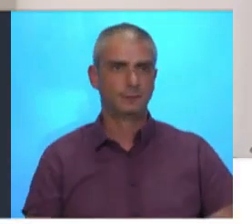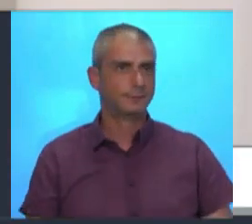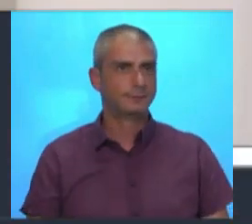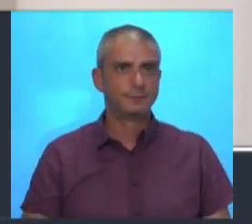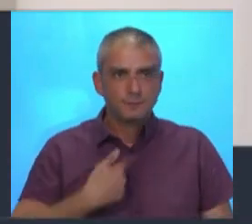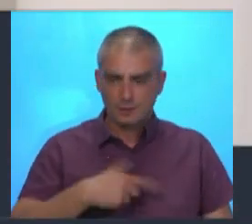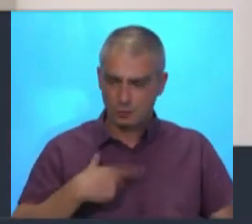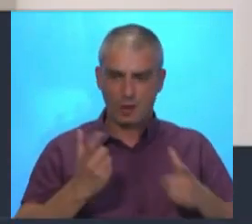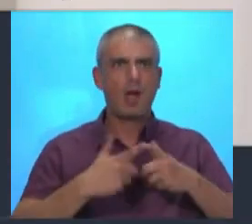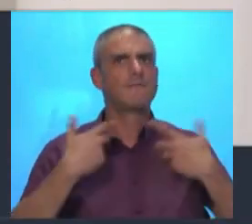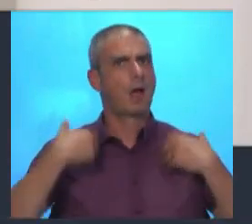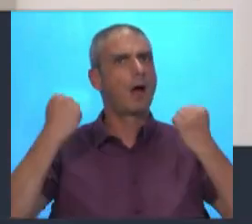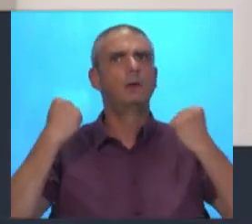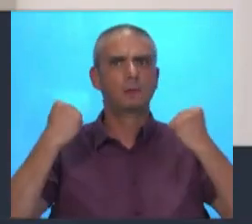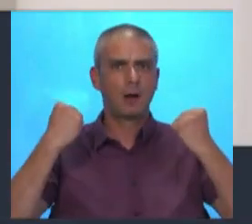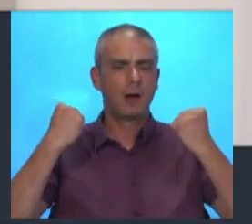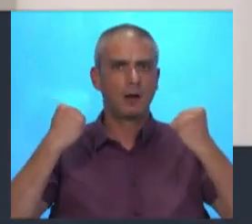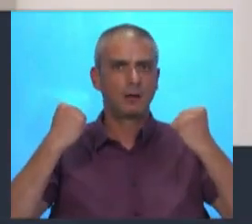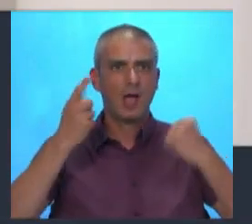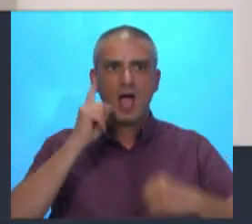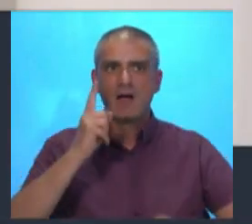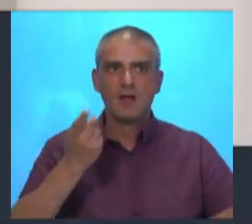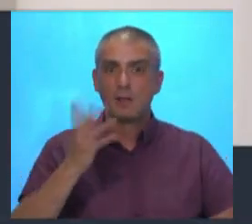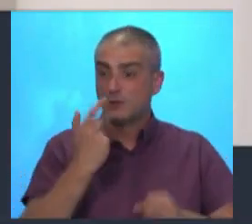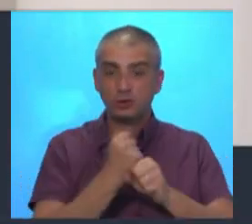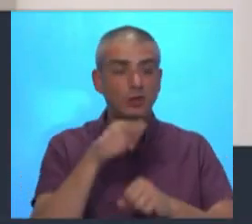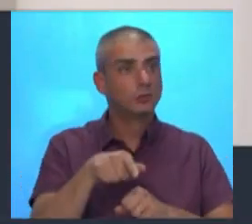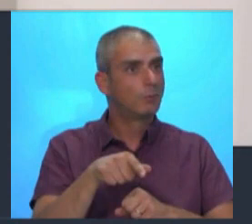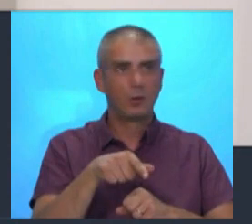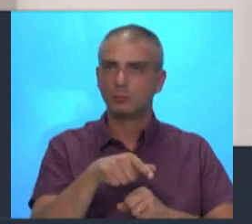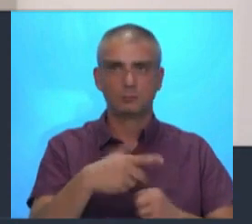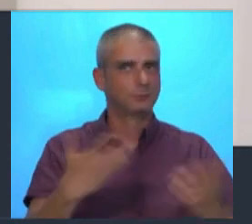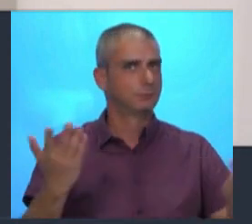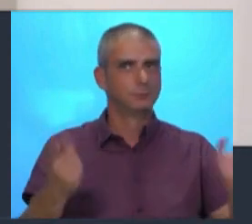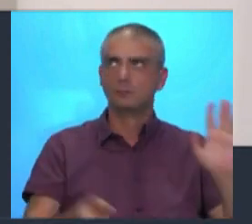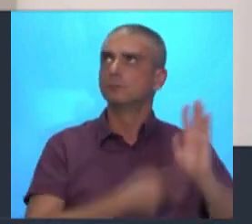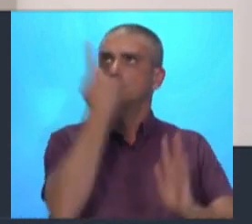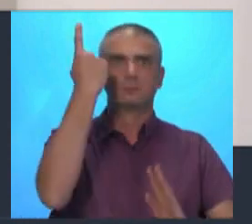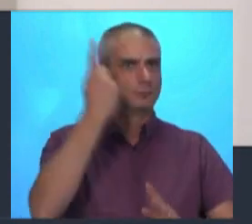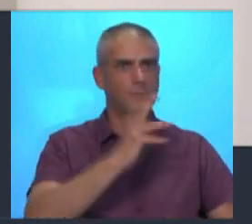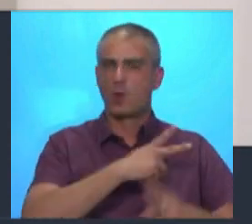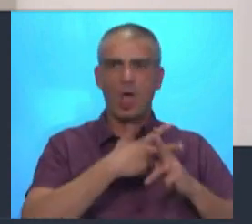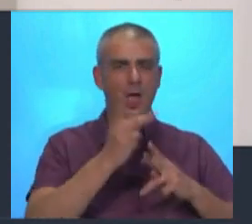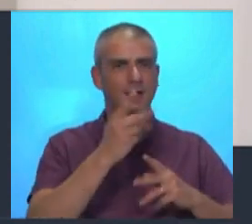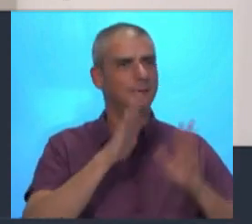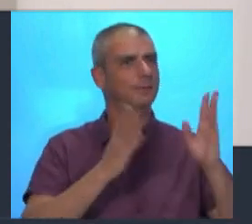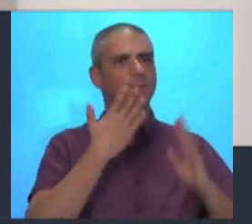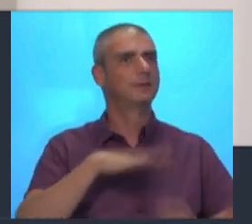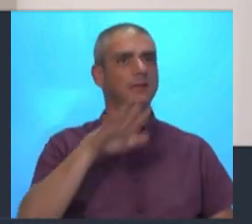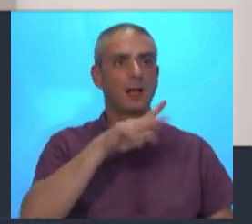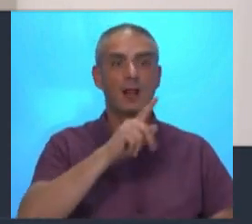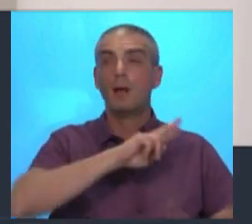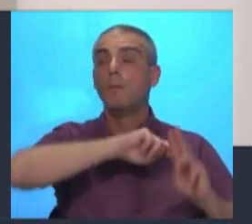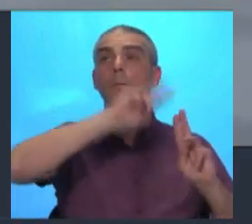חברה חזקה, אבל המעשה שנעשה פה היום הוא חסר תקדים, לא רק בתעשייה הישראלית, אלא